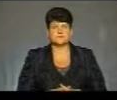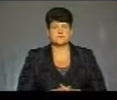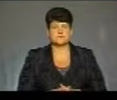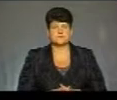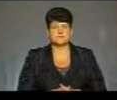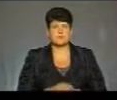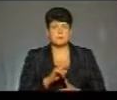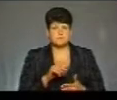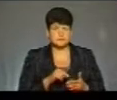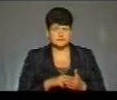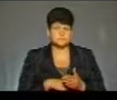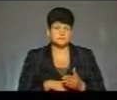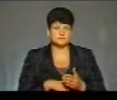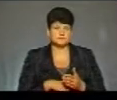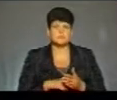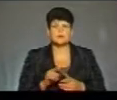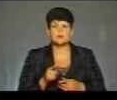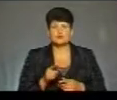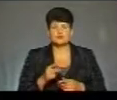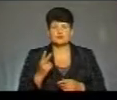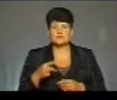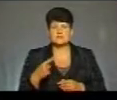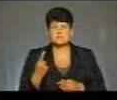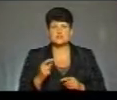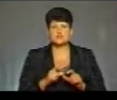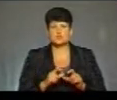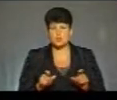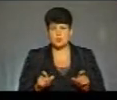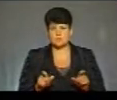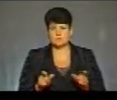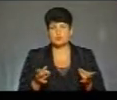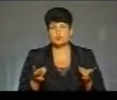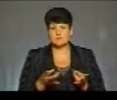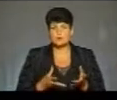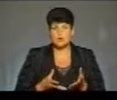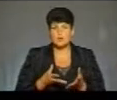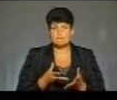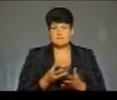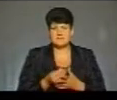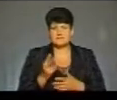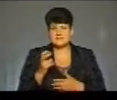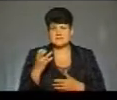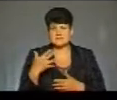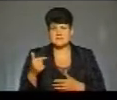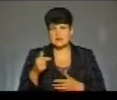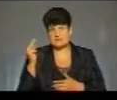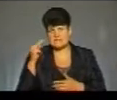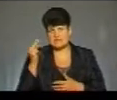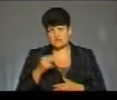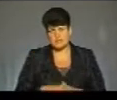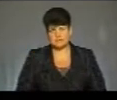вечір. Хочу задати запитання. Чому у 21-й школі потрібно платити 250 гривень за навчання?